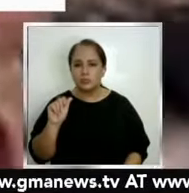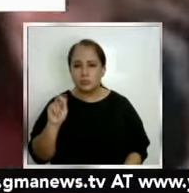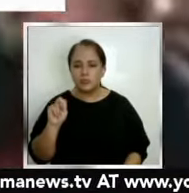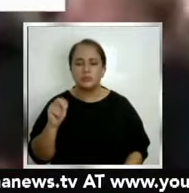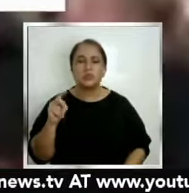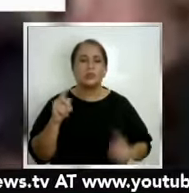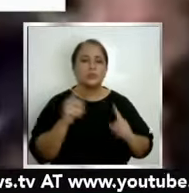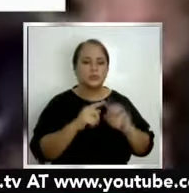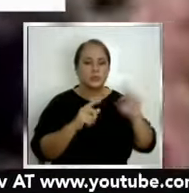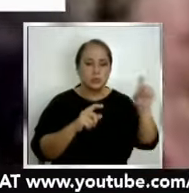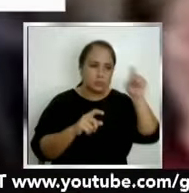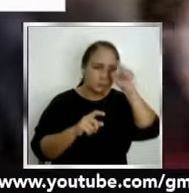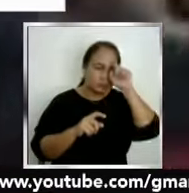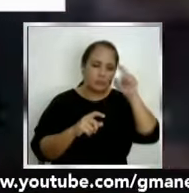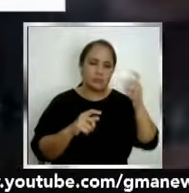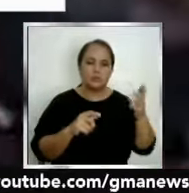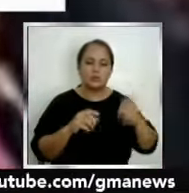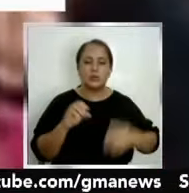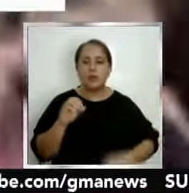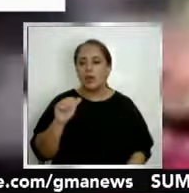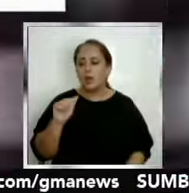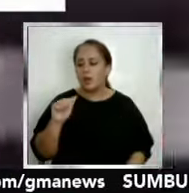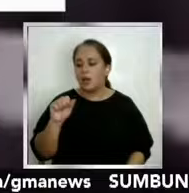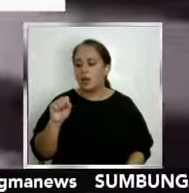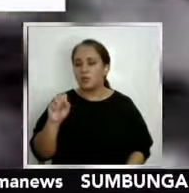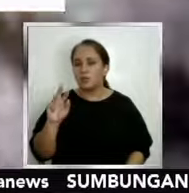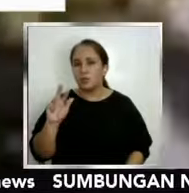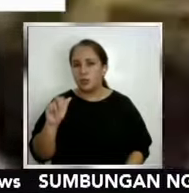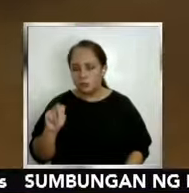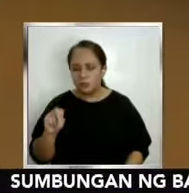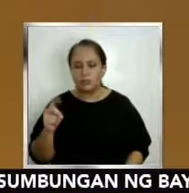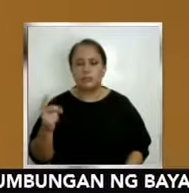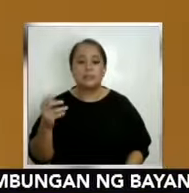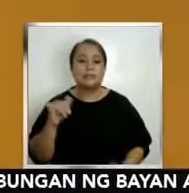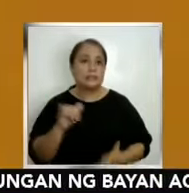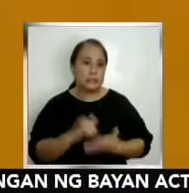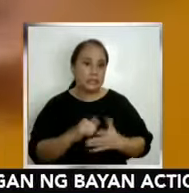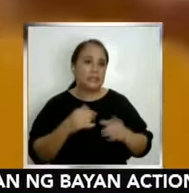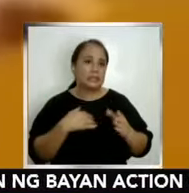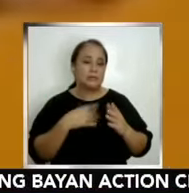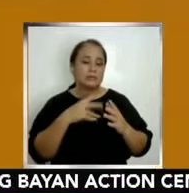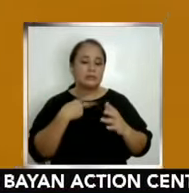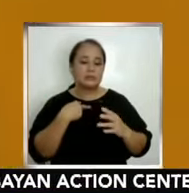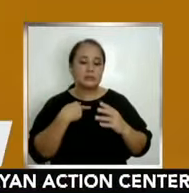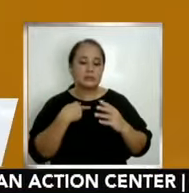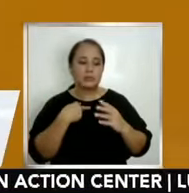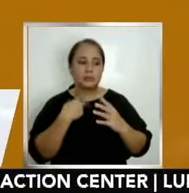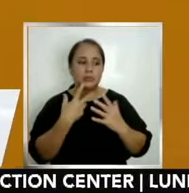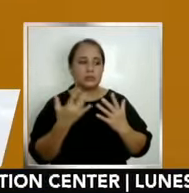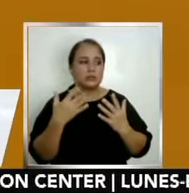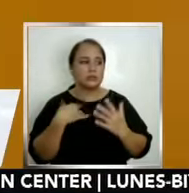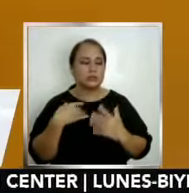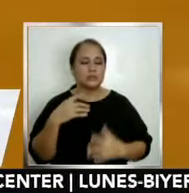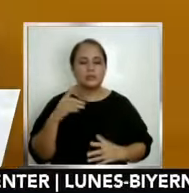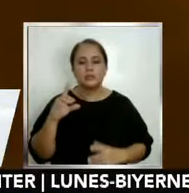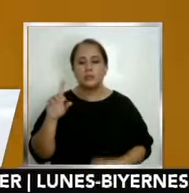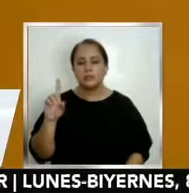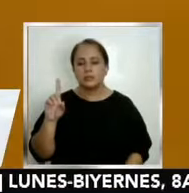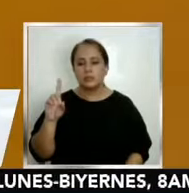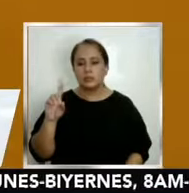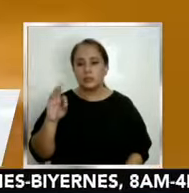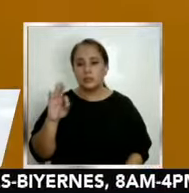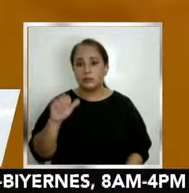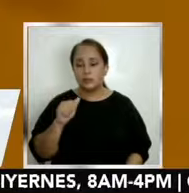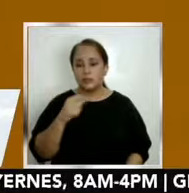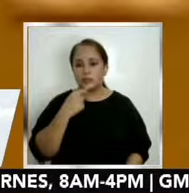to Aswan. Doon nagkakaroon ngayon ng imbudo. Ayon naman sa Department of Foreign Affairs, may 51 Pinoy nang